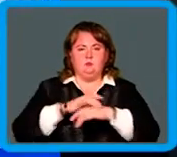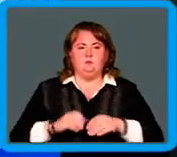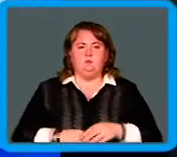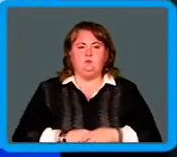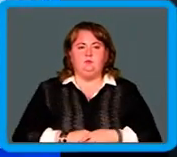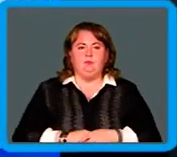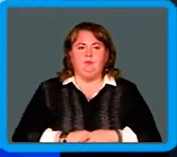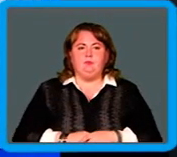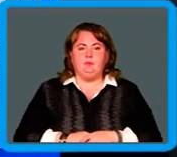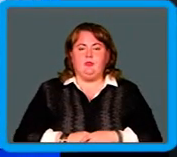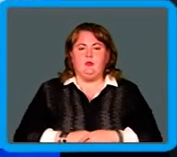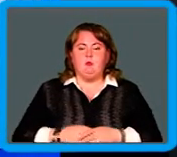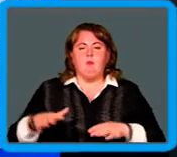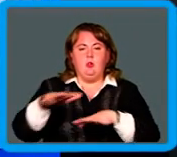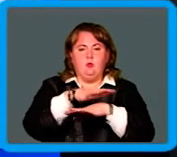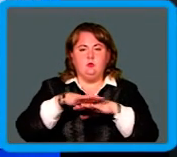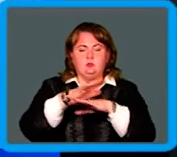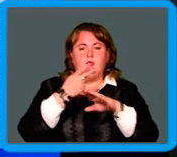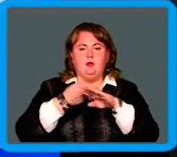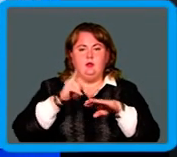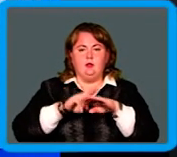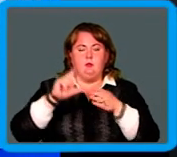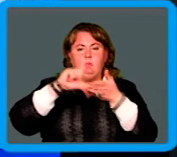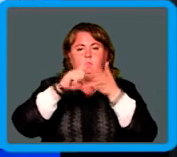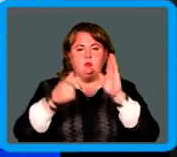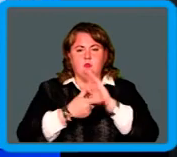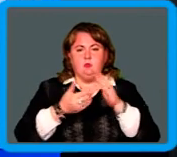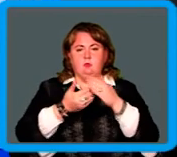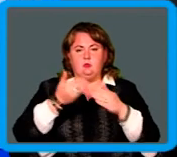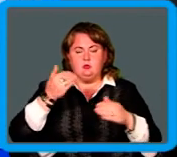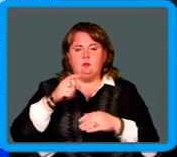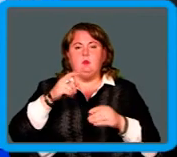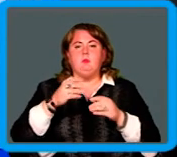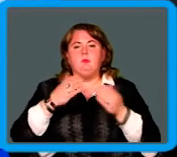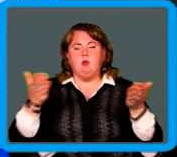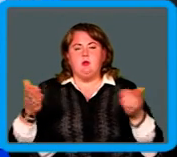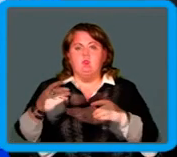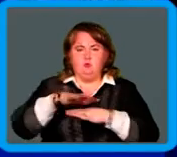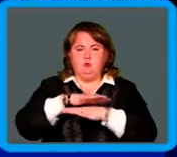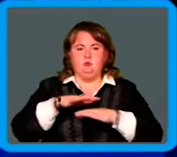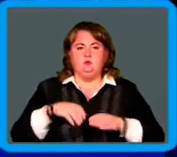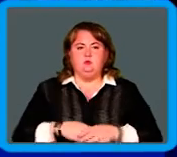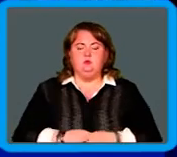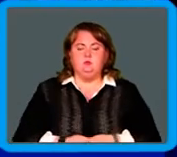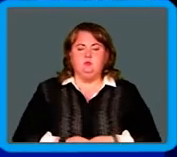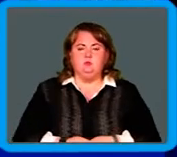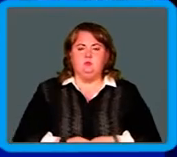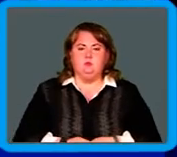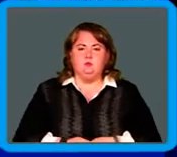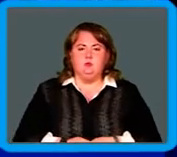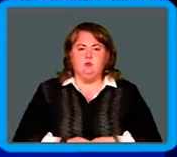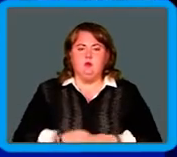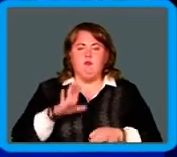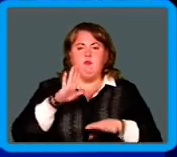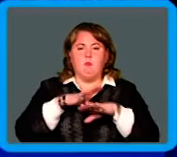площадь это помещение предназначены для чего-либо например жилая площадь а в математике